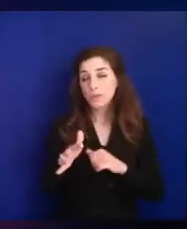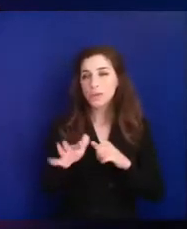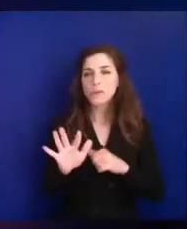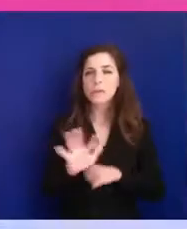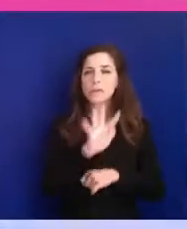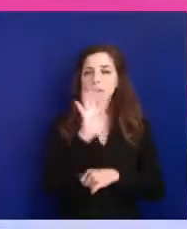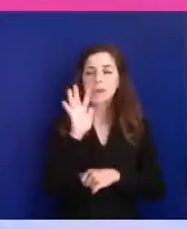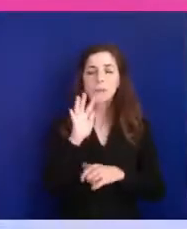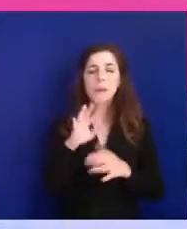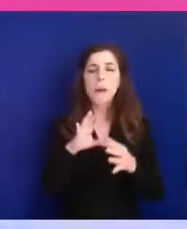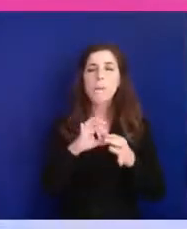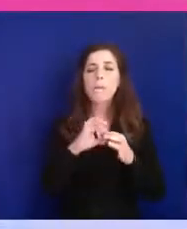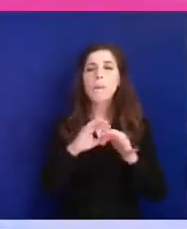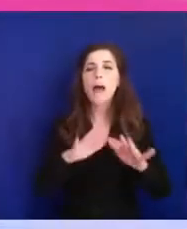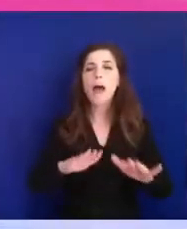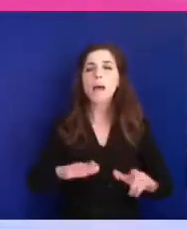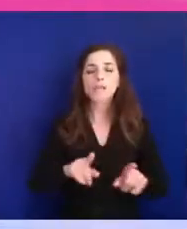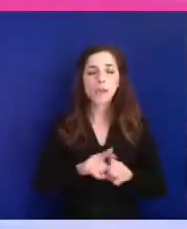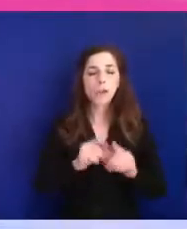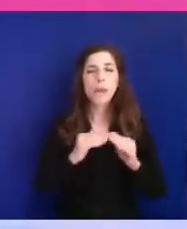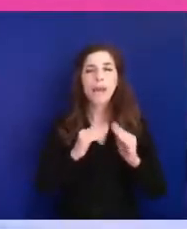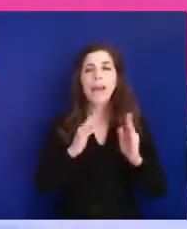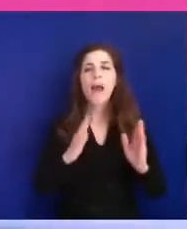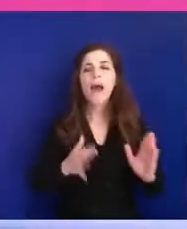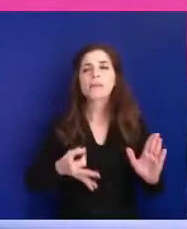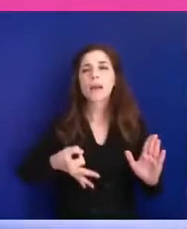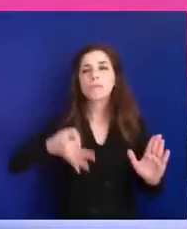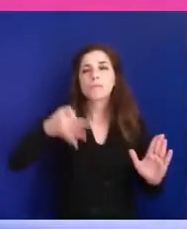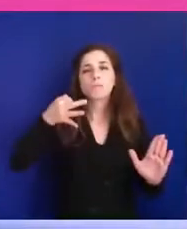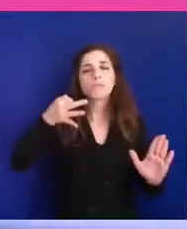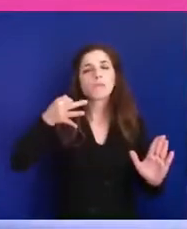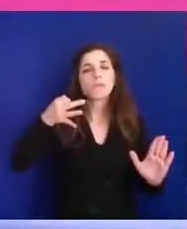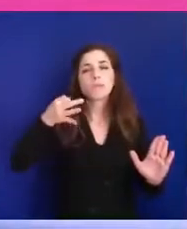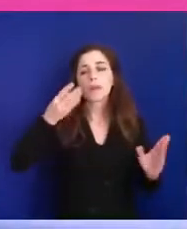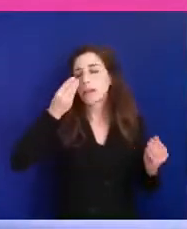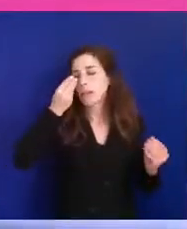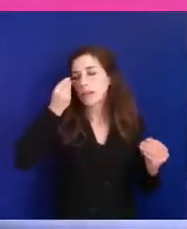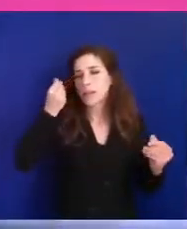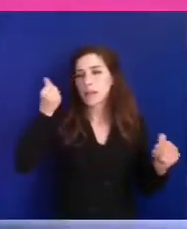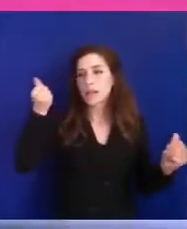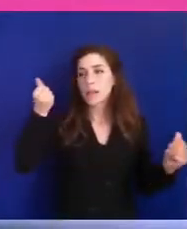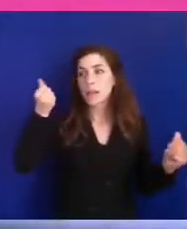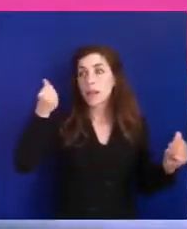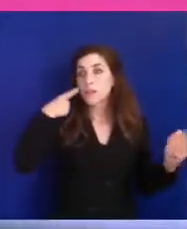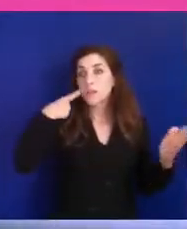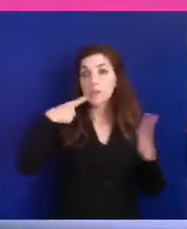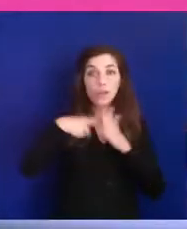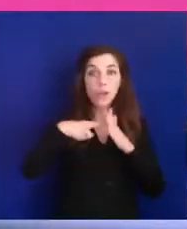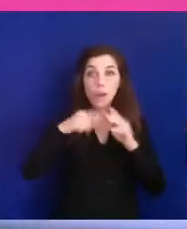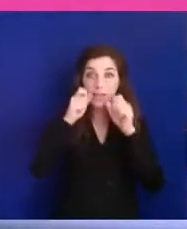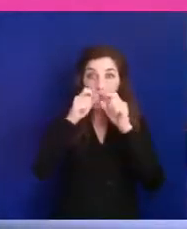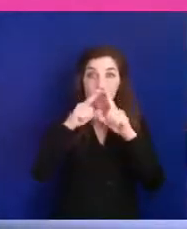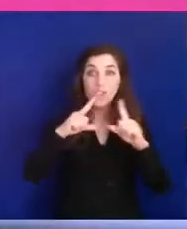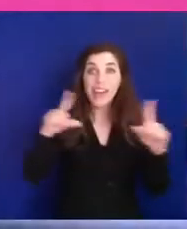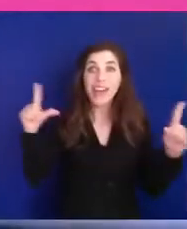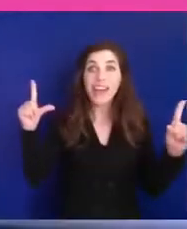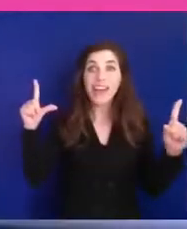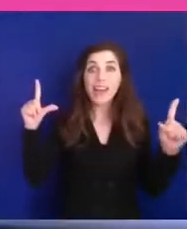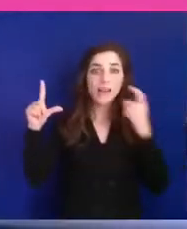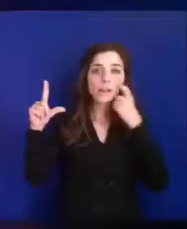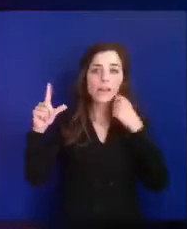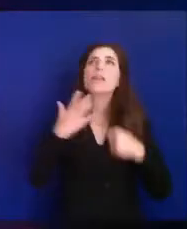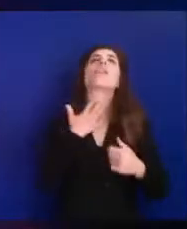a casa mia quando mi risvegliai cercai di strapparmi dal collo la cinta che mi stringeva